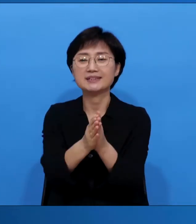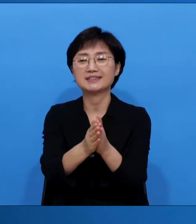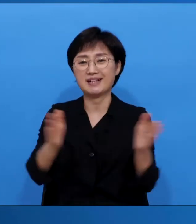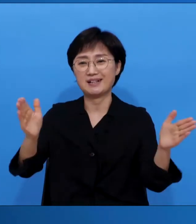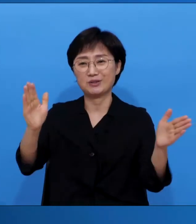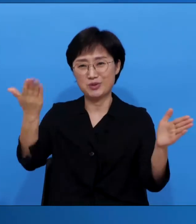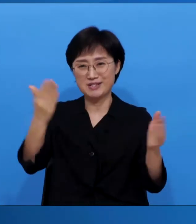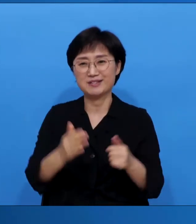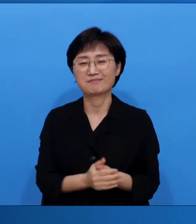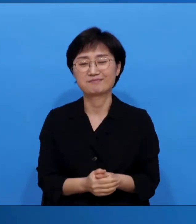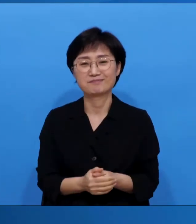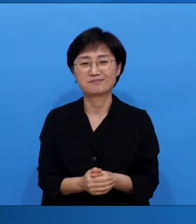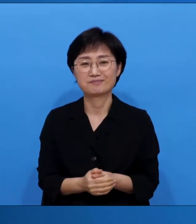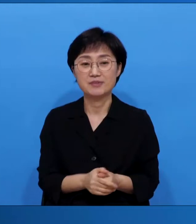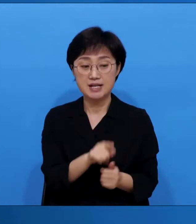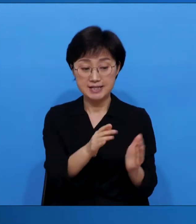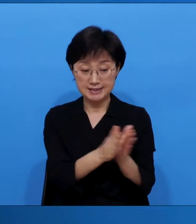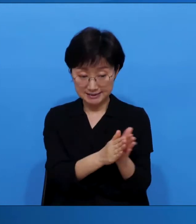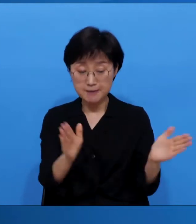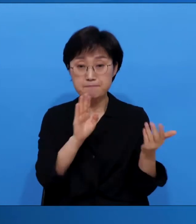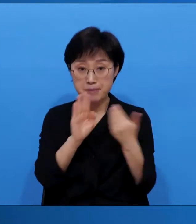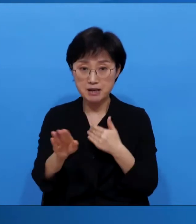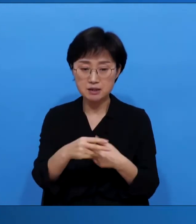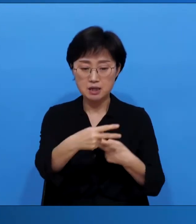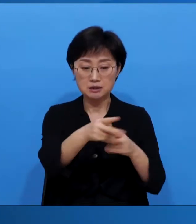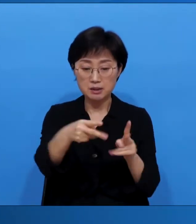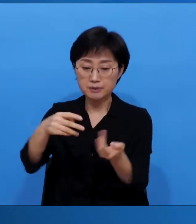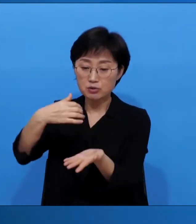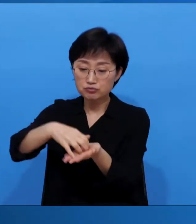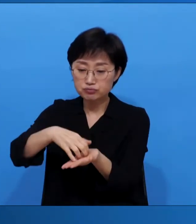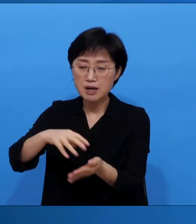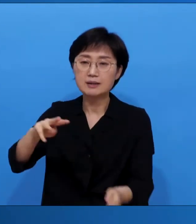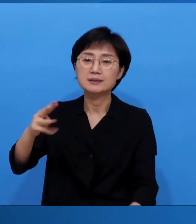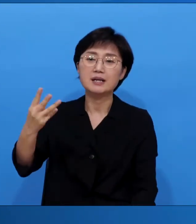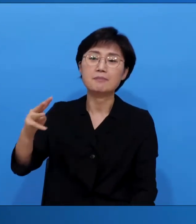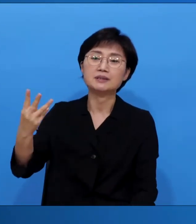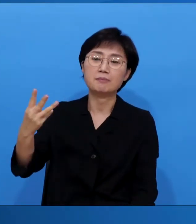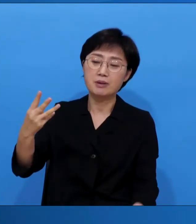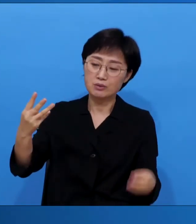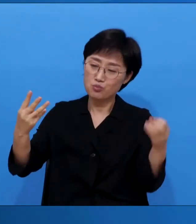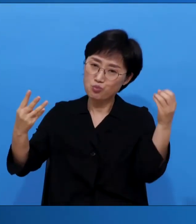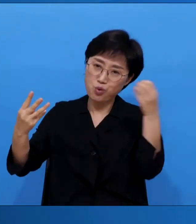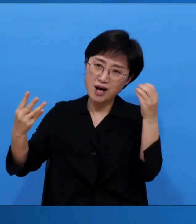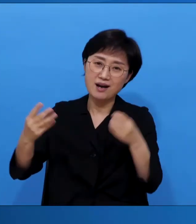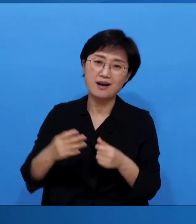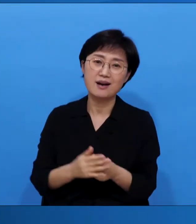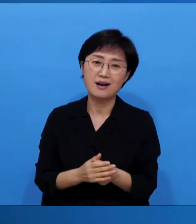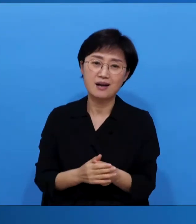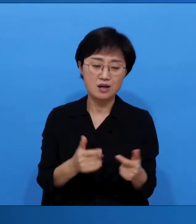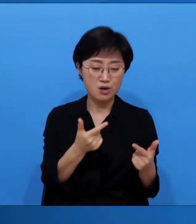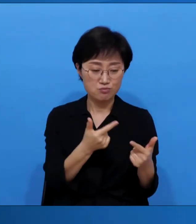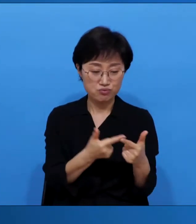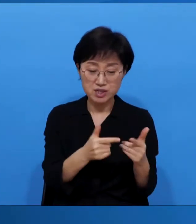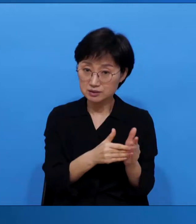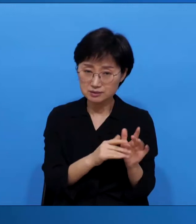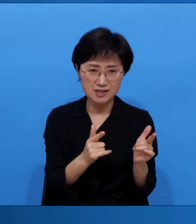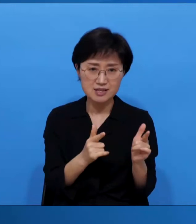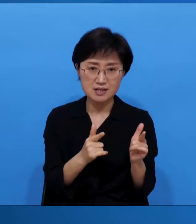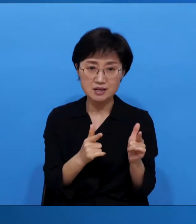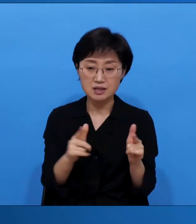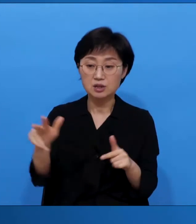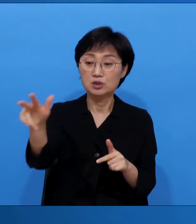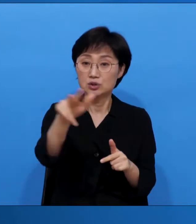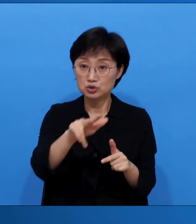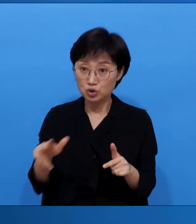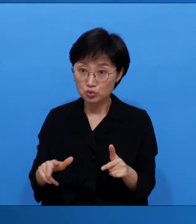되었습니다. 이를 시작으로 300군데 다락방이 폭발적으로 일어났고 부산과 전국과 전 세계로